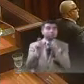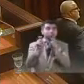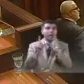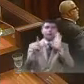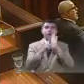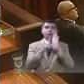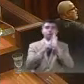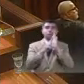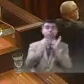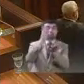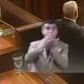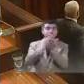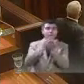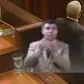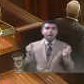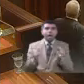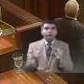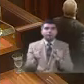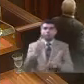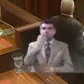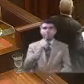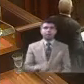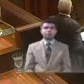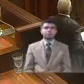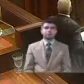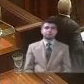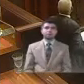وبالقانون ولا تخيفونه أبدا.